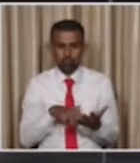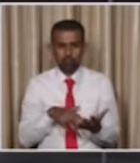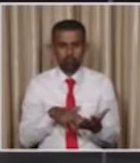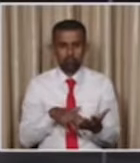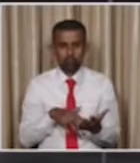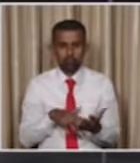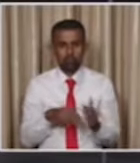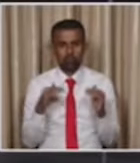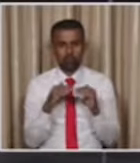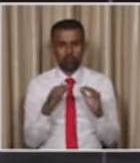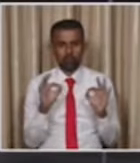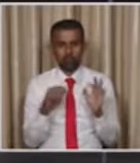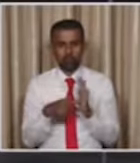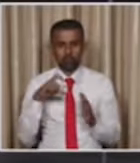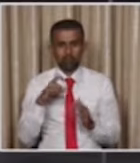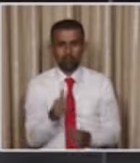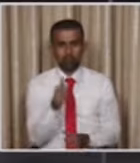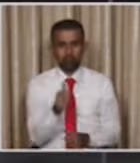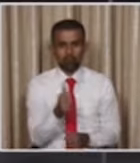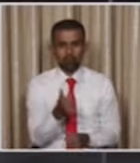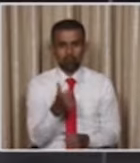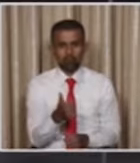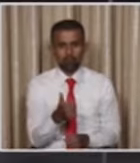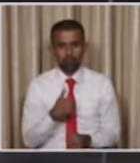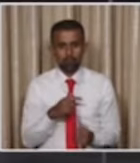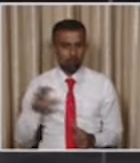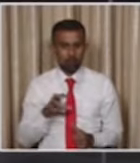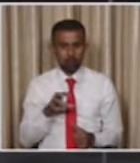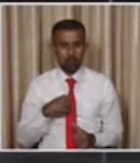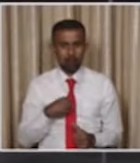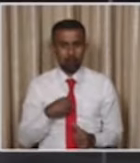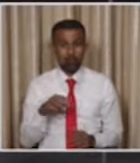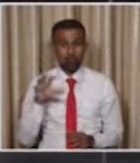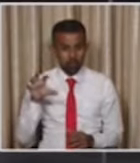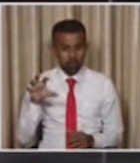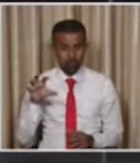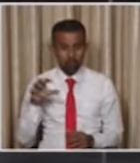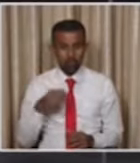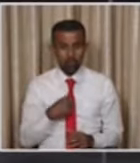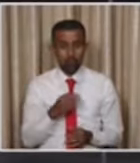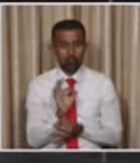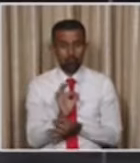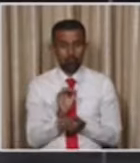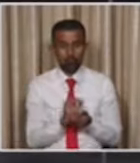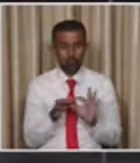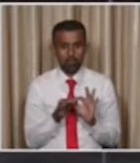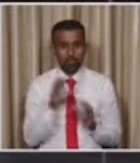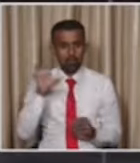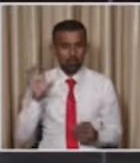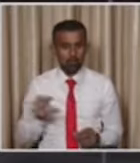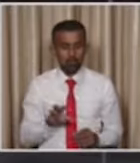ඊටම සාධාරණ තාක්ෂණිකව නිවැරදි එකක් දීලා තියෙන්නේ. අපි ආසියාතික රටවල්, අපේ රටවල්, අපි බුදුදහමත් එක්ක බැඳිච්ච